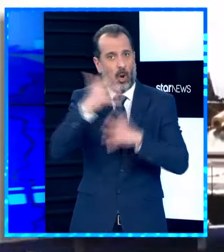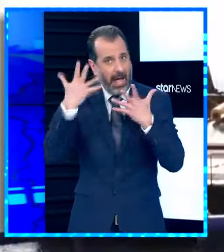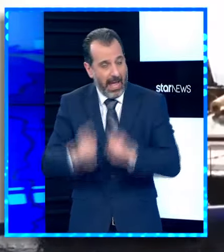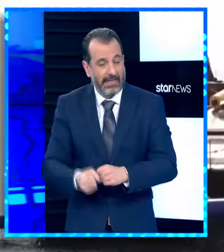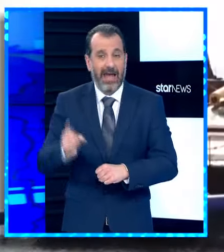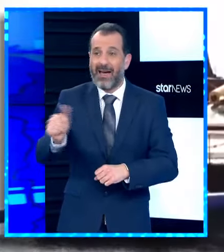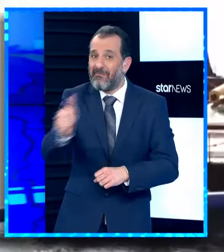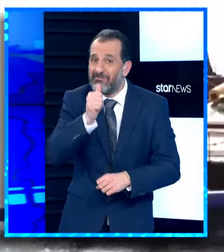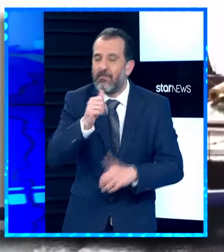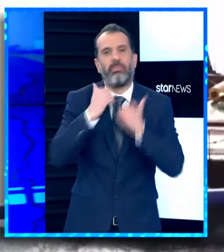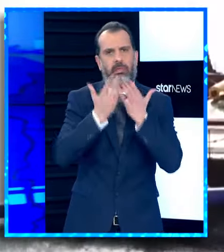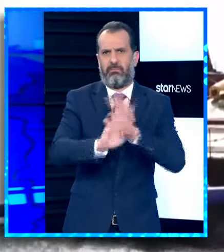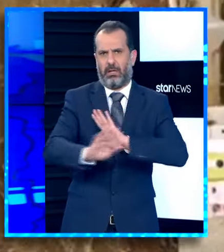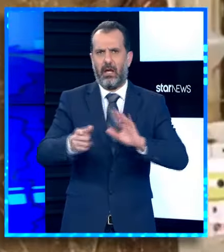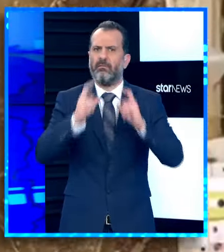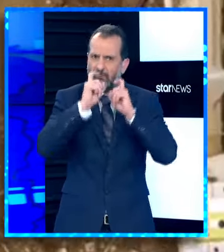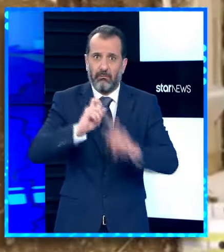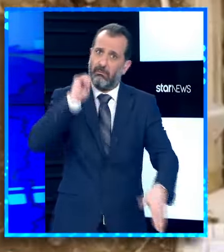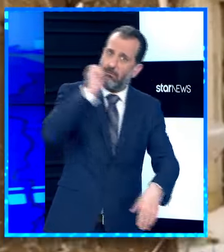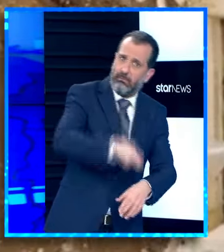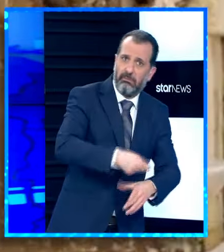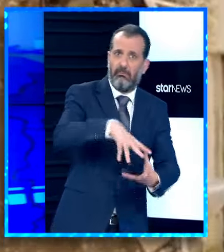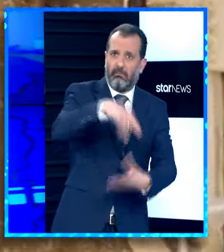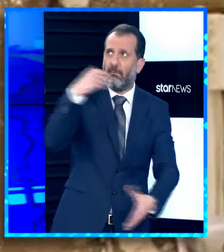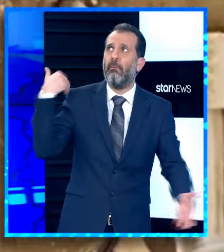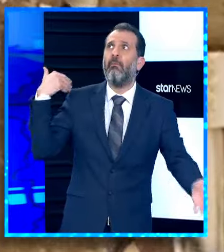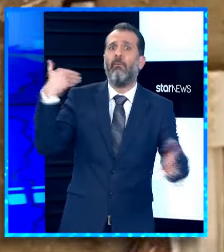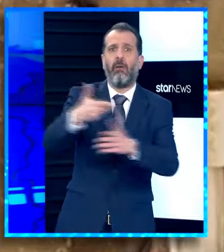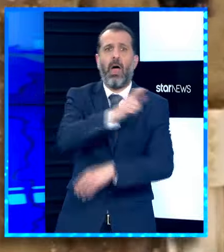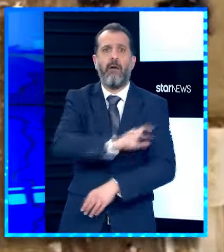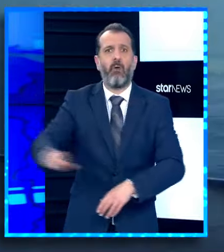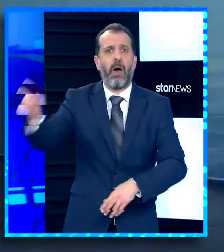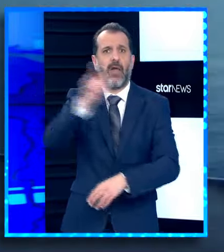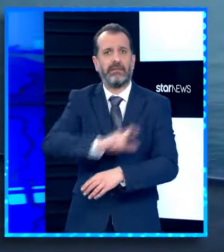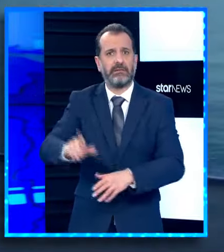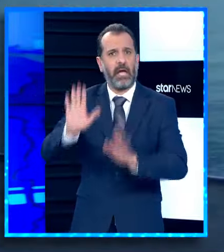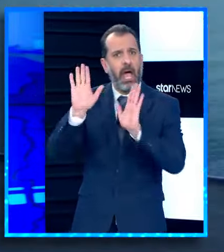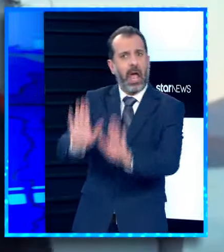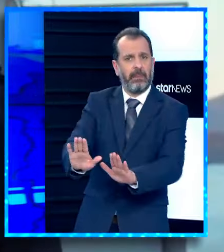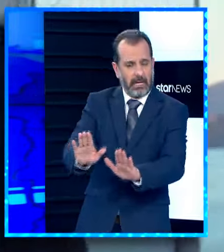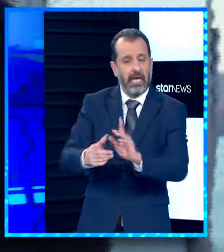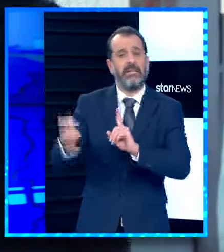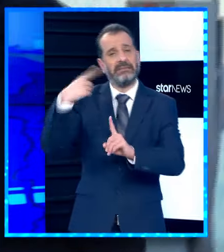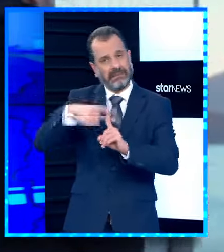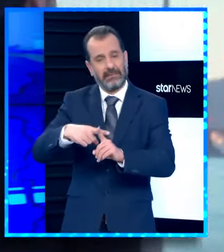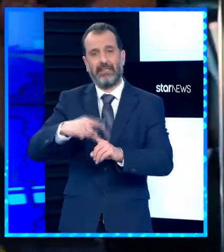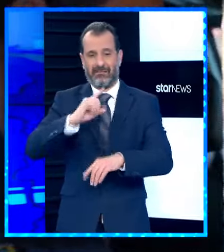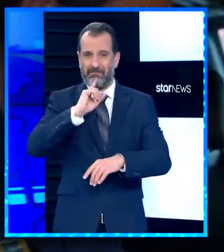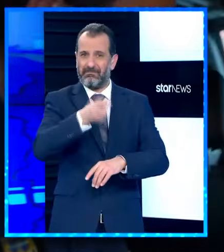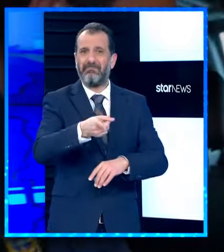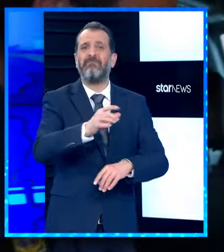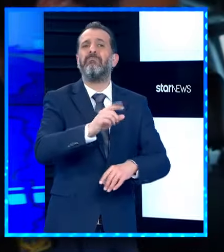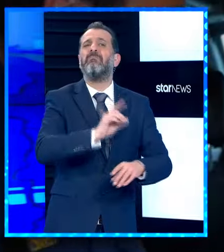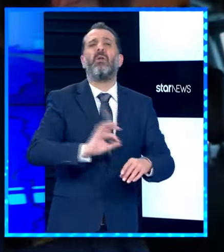είναι ακατάλληλο και γι' αυτό όλοι αναγκάζονται να αγοράζουν και να πίνουν μόνο εμφιαλωμένο νερό. Επιτόπια αυτοψία στο σημείο της